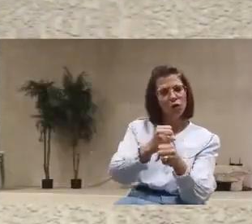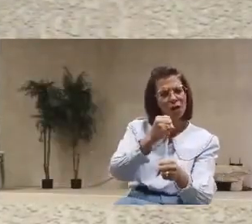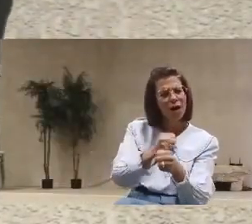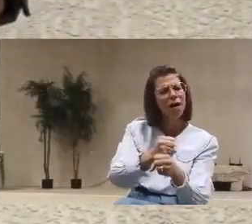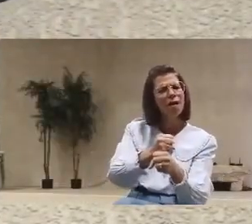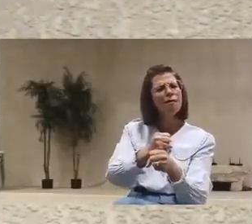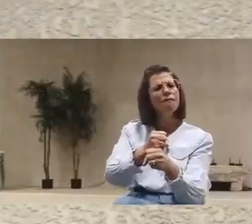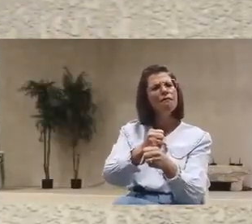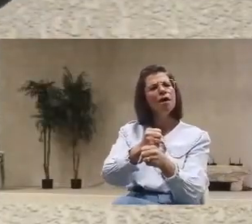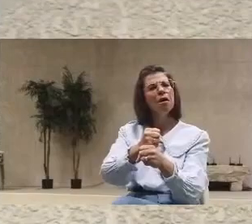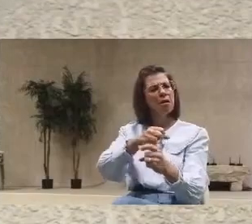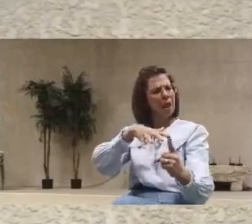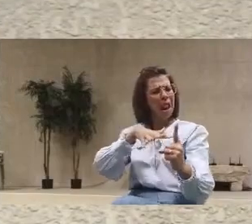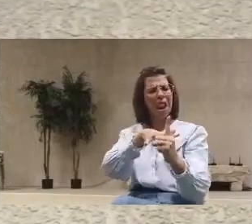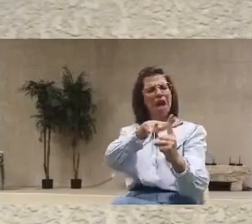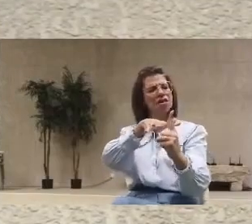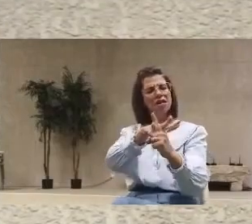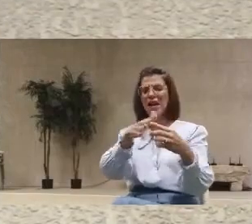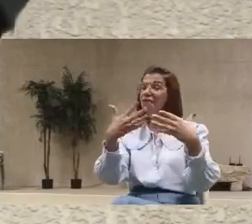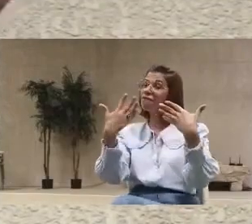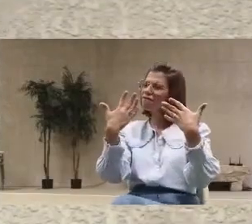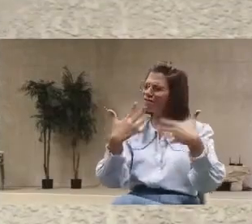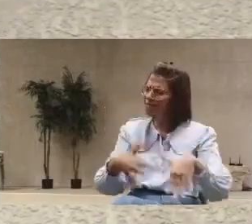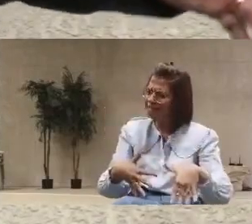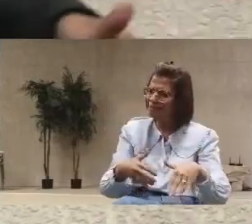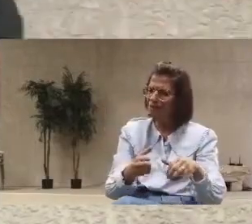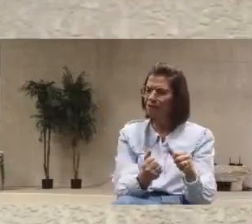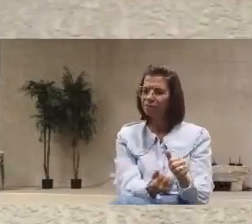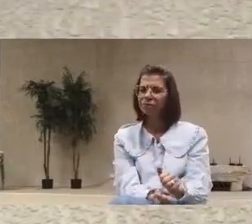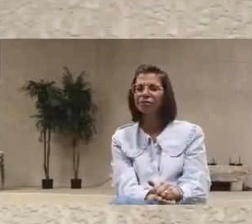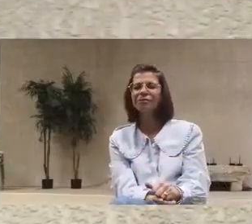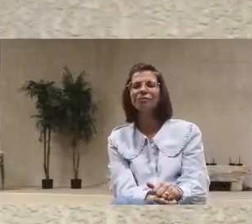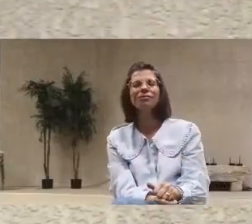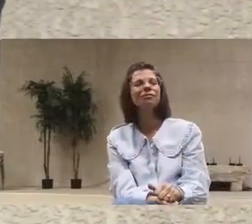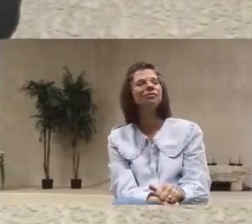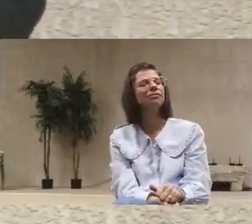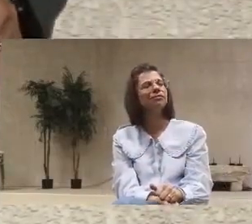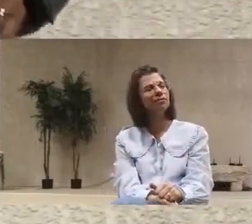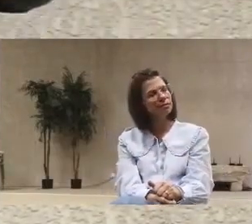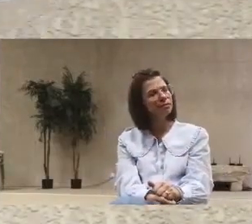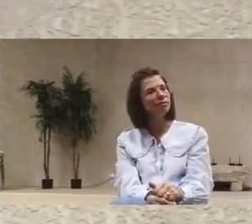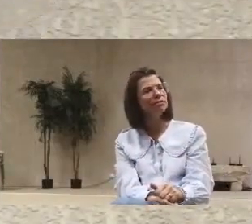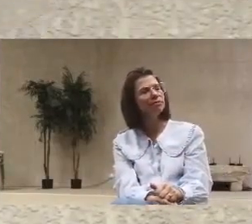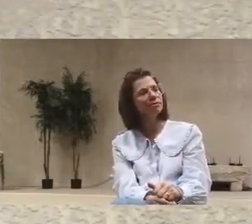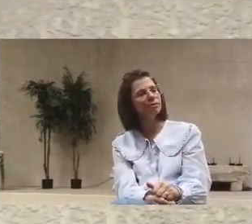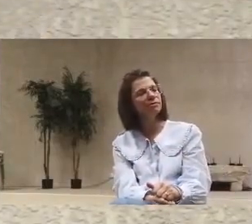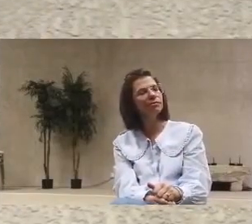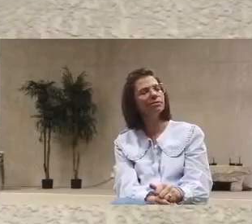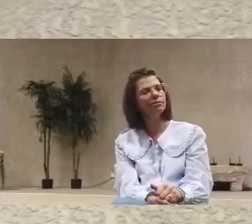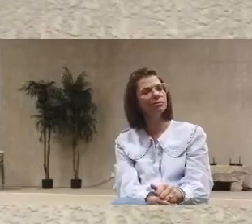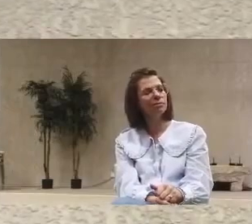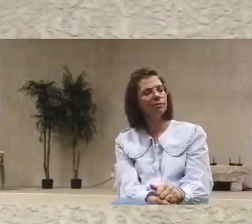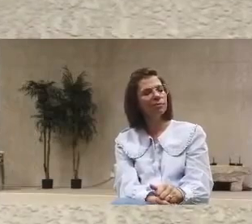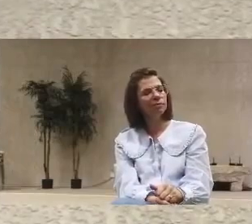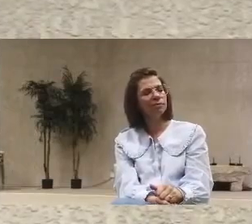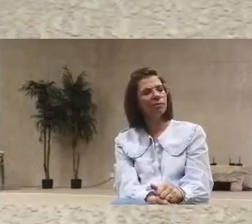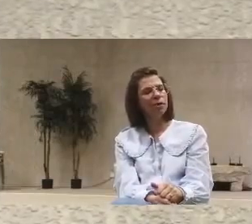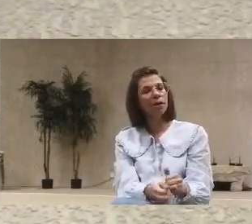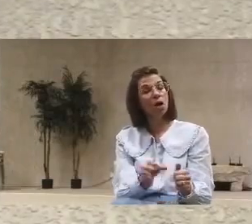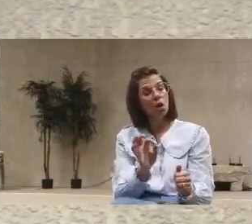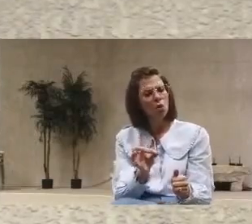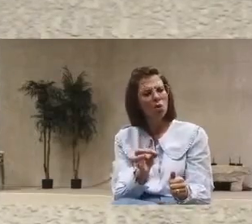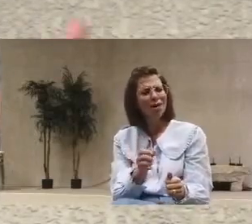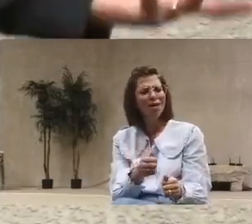il n aura plus de tanks, il n aura plus de bombardiers, il n aura plus d'armes.